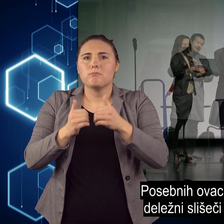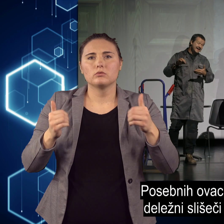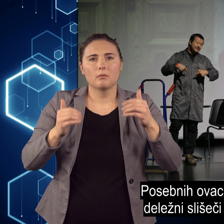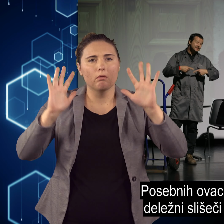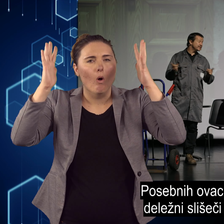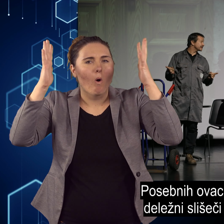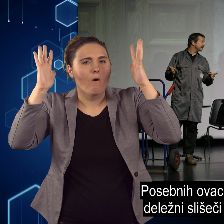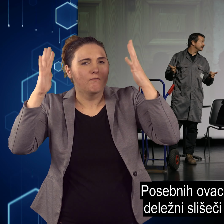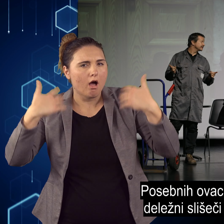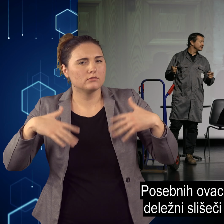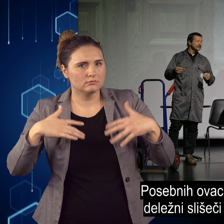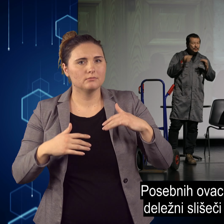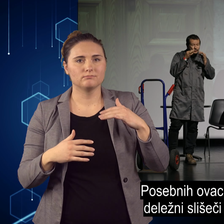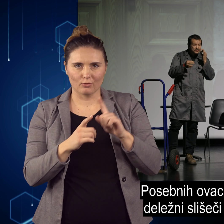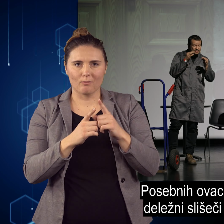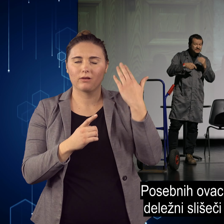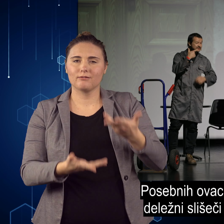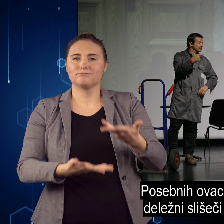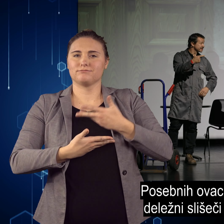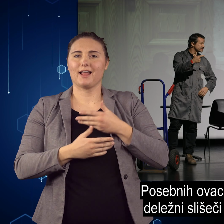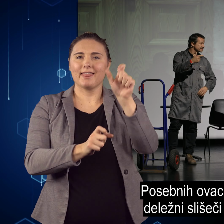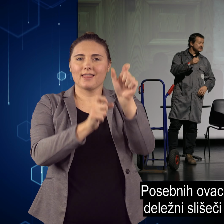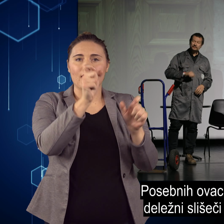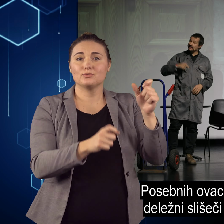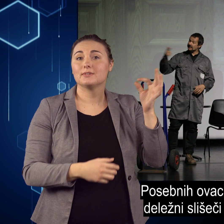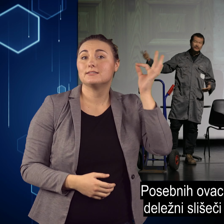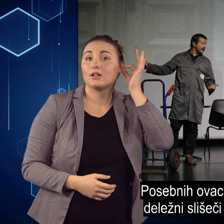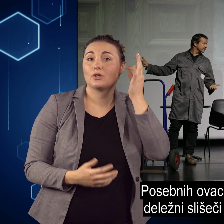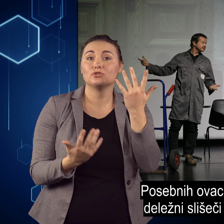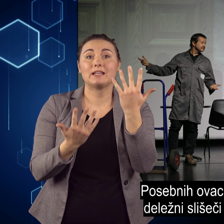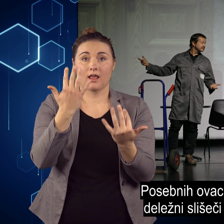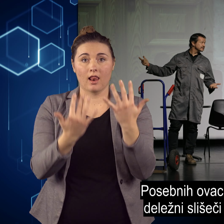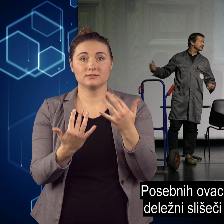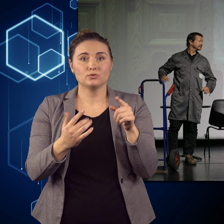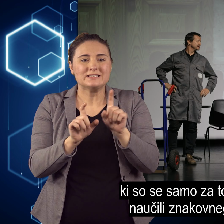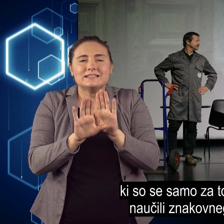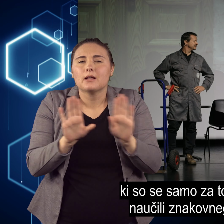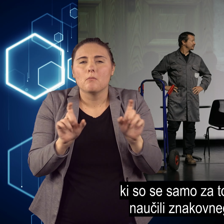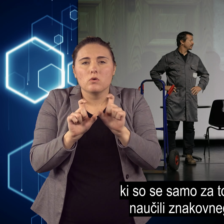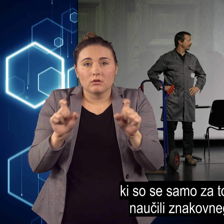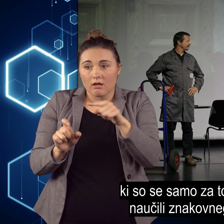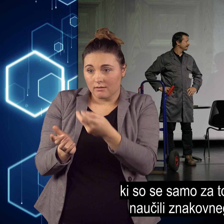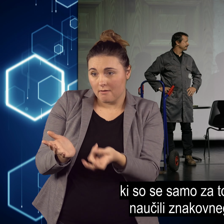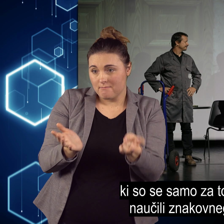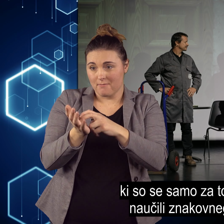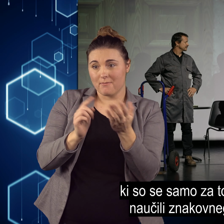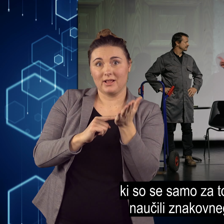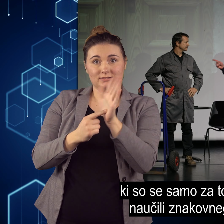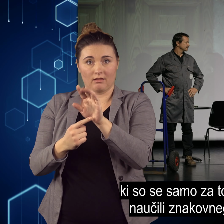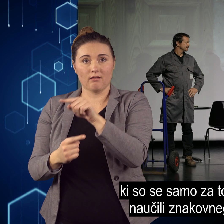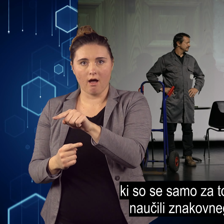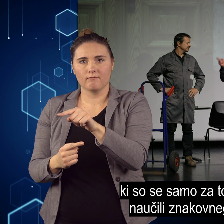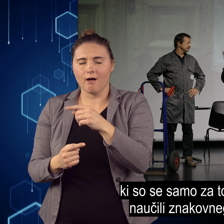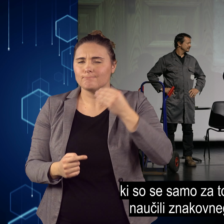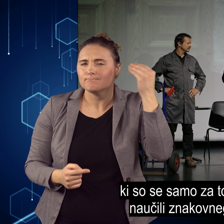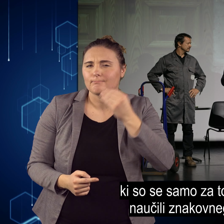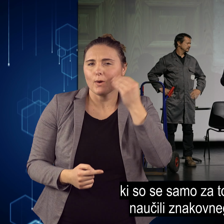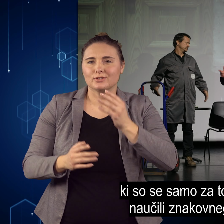Posebnih ovaci so bili deležni slišeči igravci, ki so se samo za to priložnost naučili znakovnega jezika.